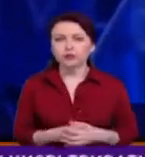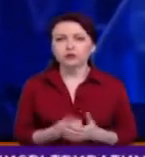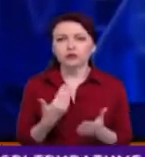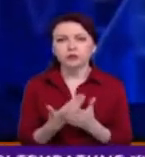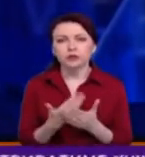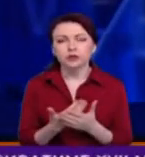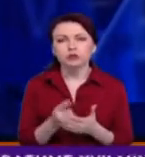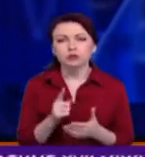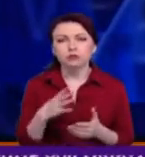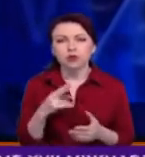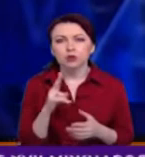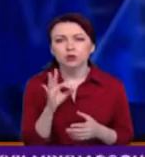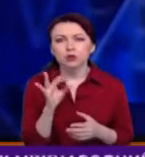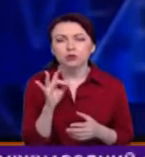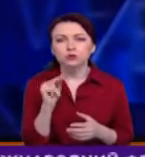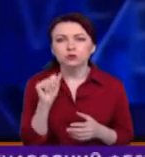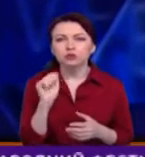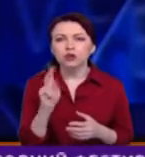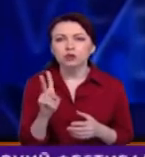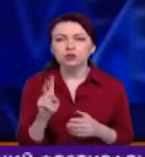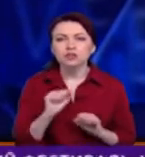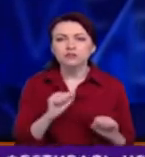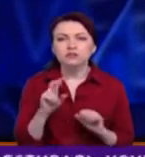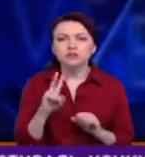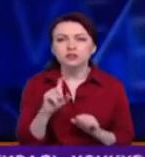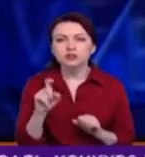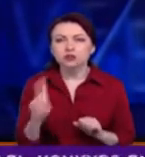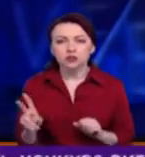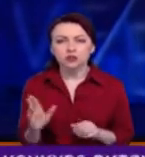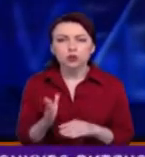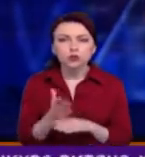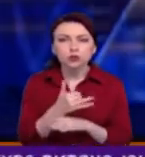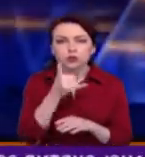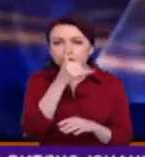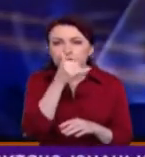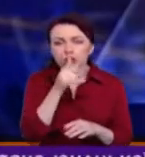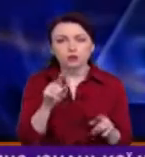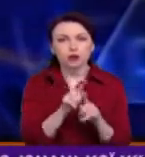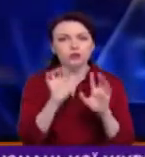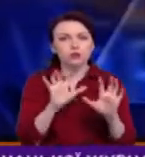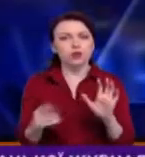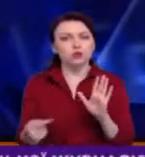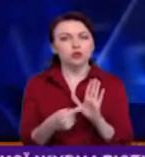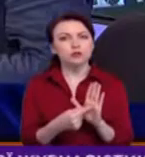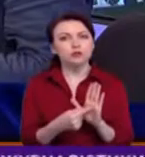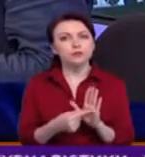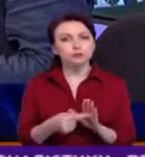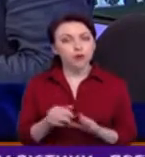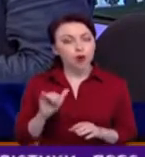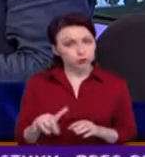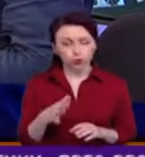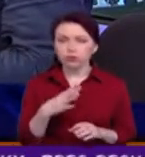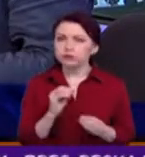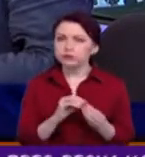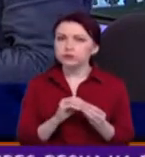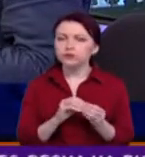з Корчак, з керівницею НАЗК? Її ніхто ж прибрати не міг. Тому що таке законодавство, так? А там була системна проблема.